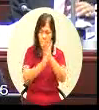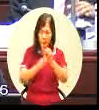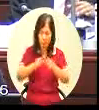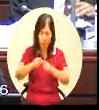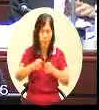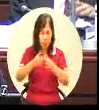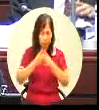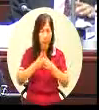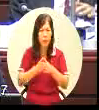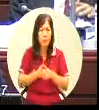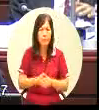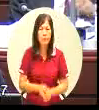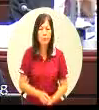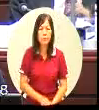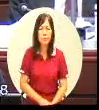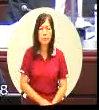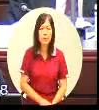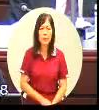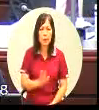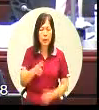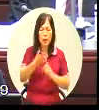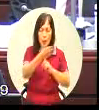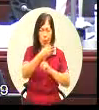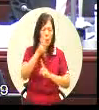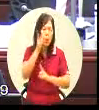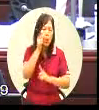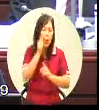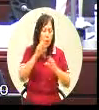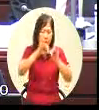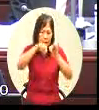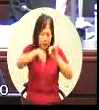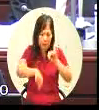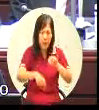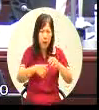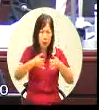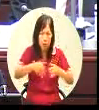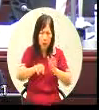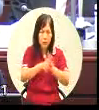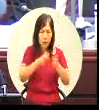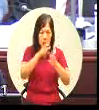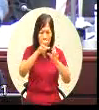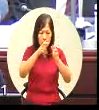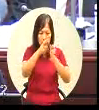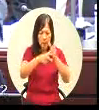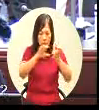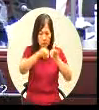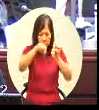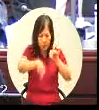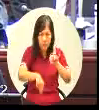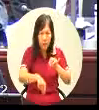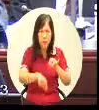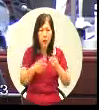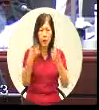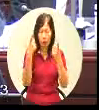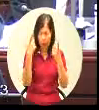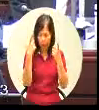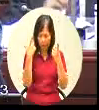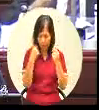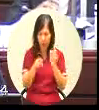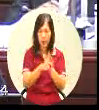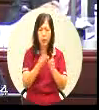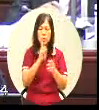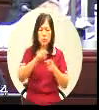划。那有关于这个旗津地下道这个问题，包括铁路地下道，原来是